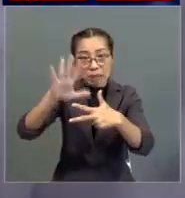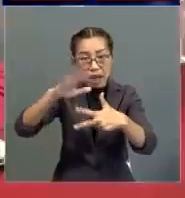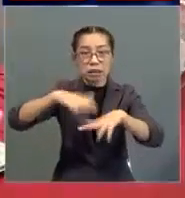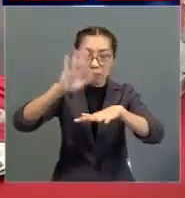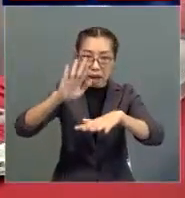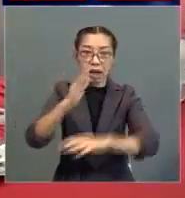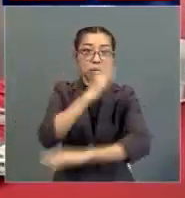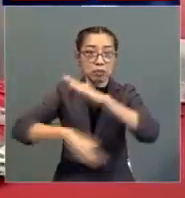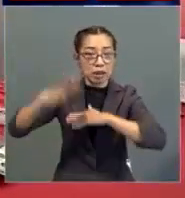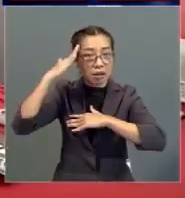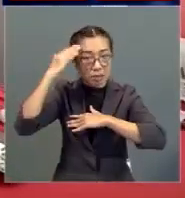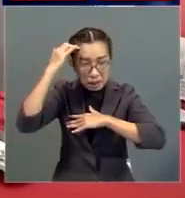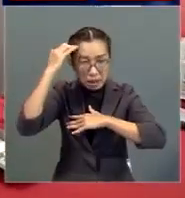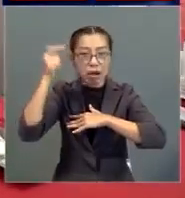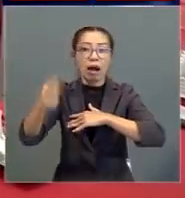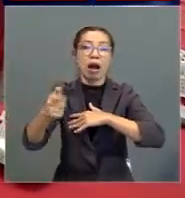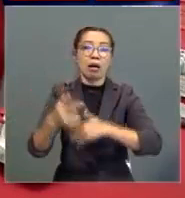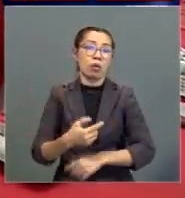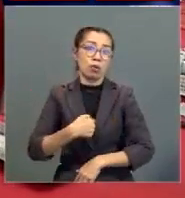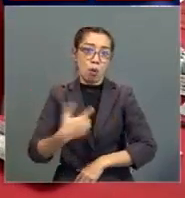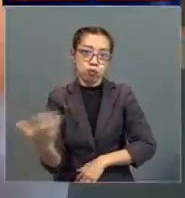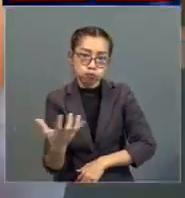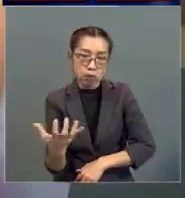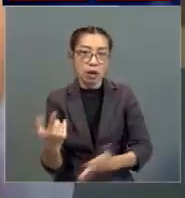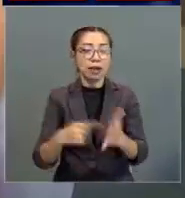ผู้พิการทางสมองที่ช่วยเหลือตัวเองไม่ได้โรค